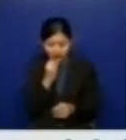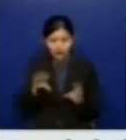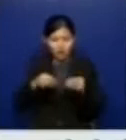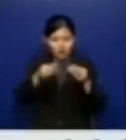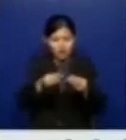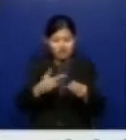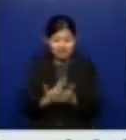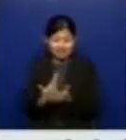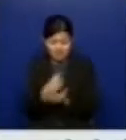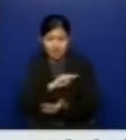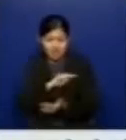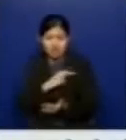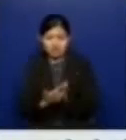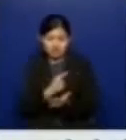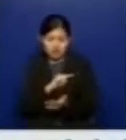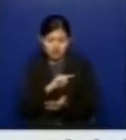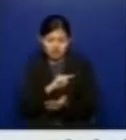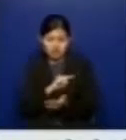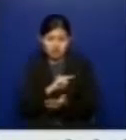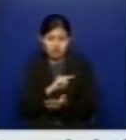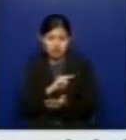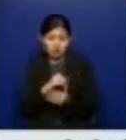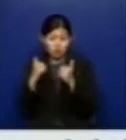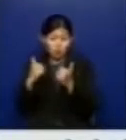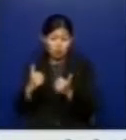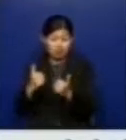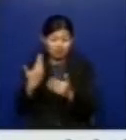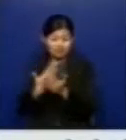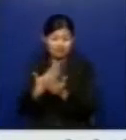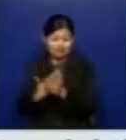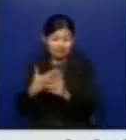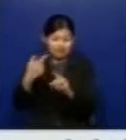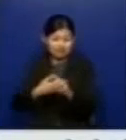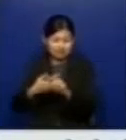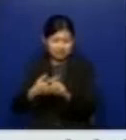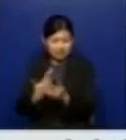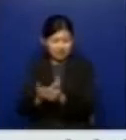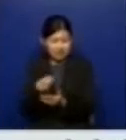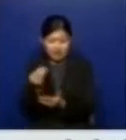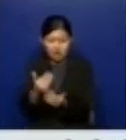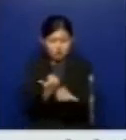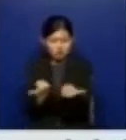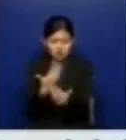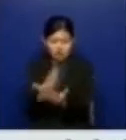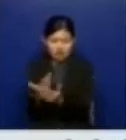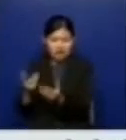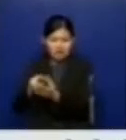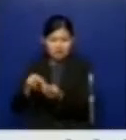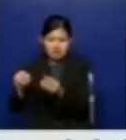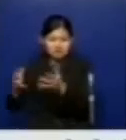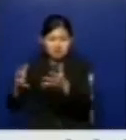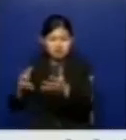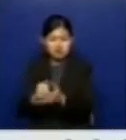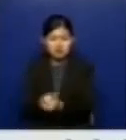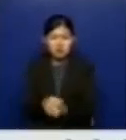ใช้เงินตัวเองวันนี้เงินเดือนที่จะให้ลูกให้เมียแทบจะไม่มีเขาขอว่า